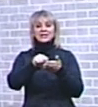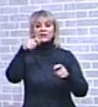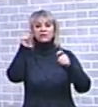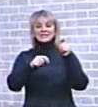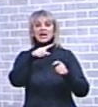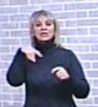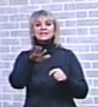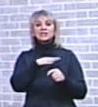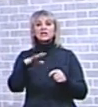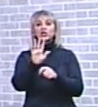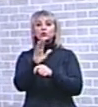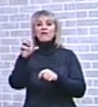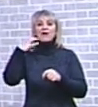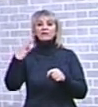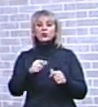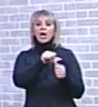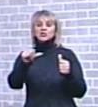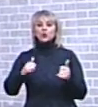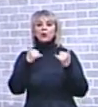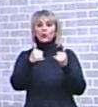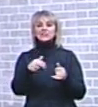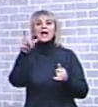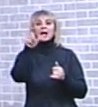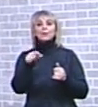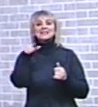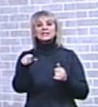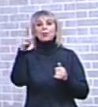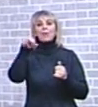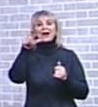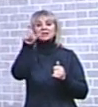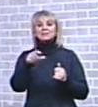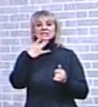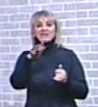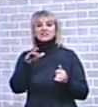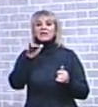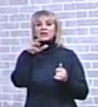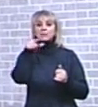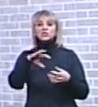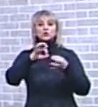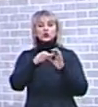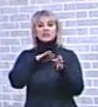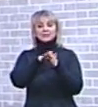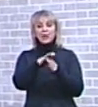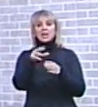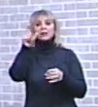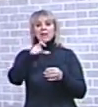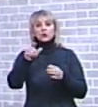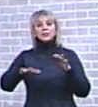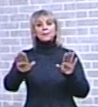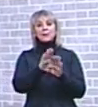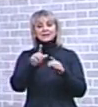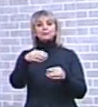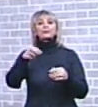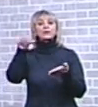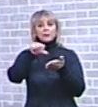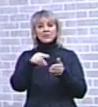фестивале российского кино во Франции, особом уважении к композиторам и поэтам советской эпохи и сложности исполнения народных песен.